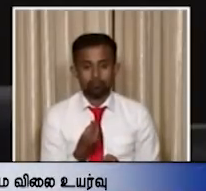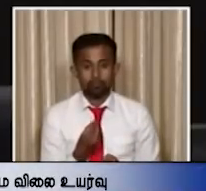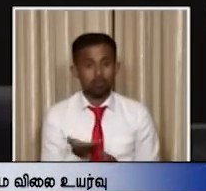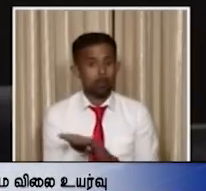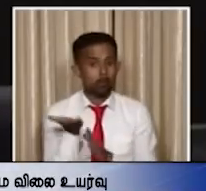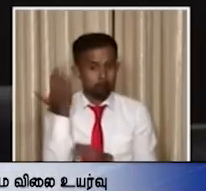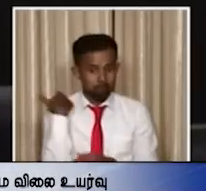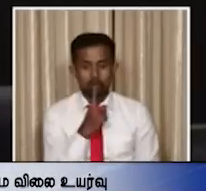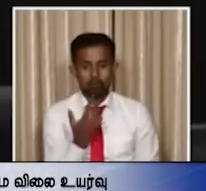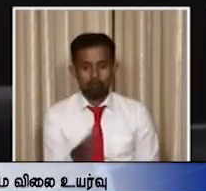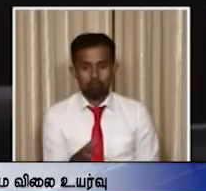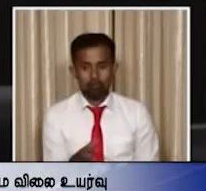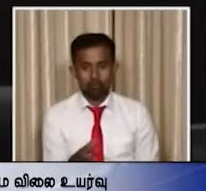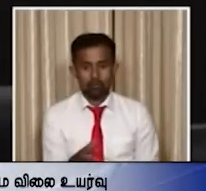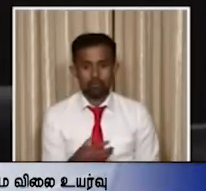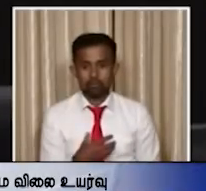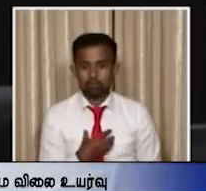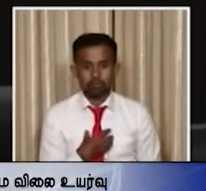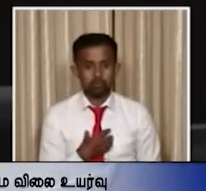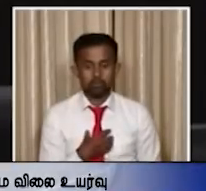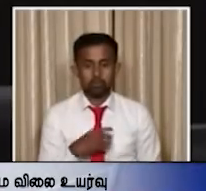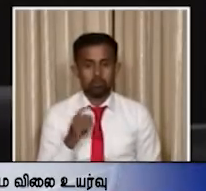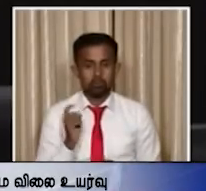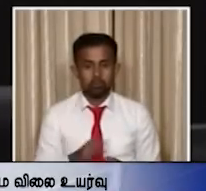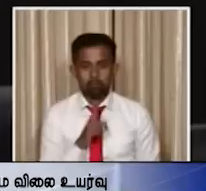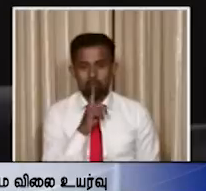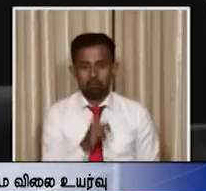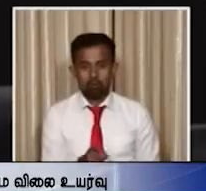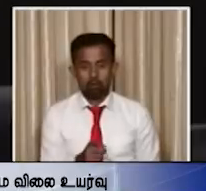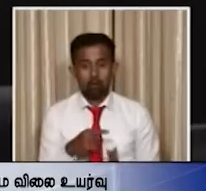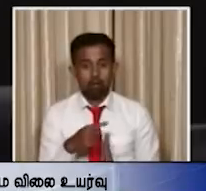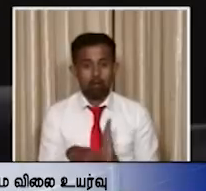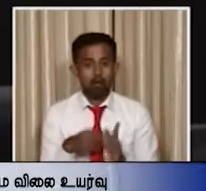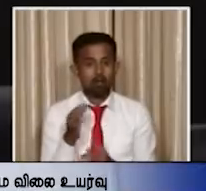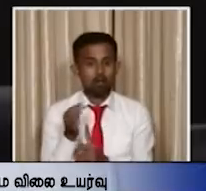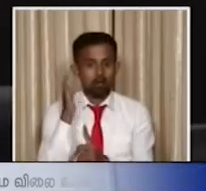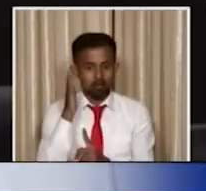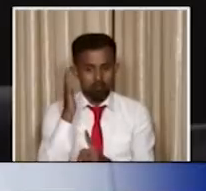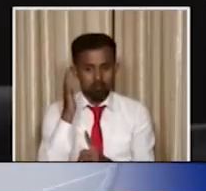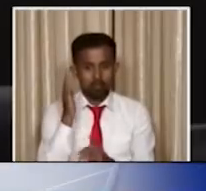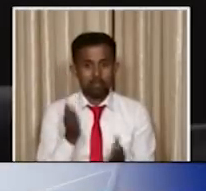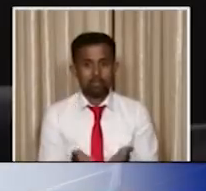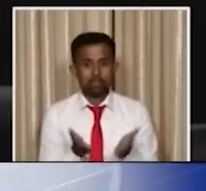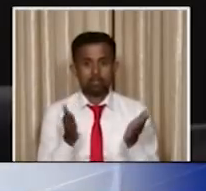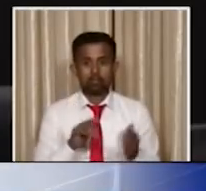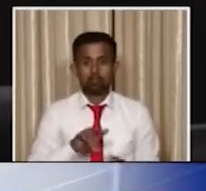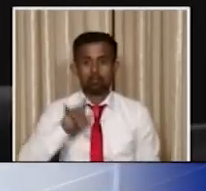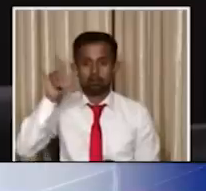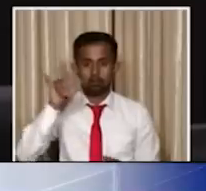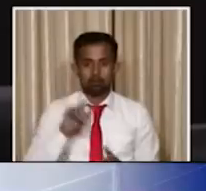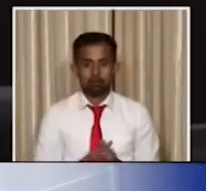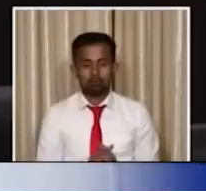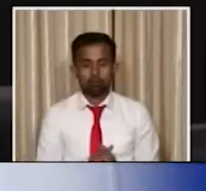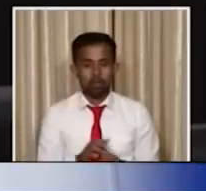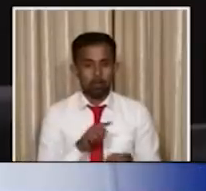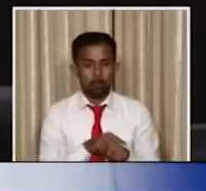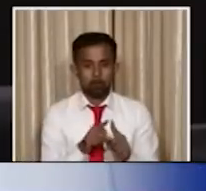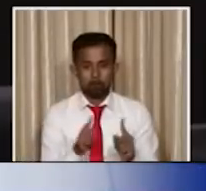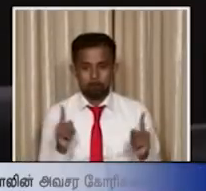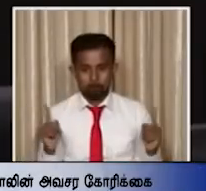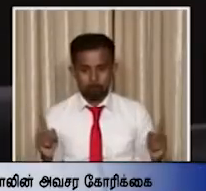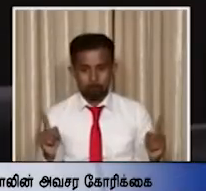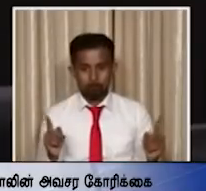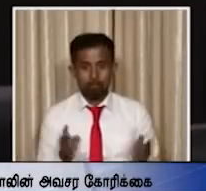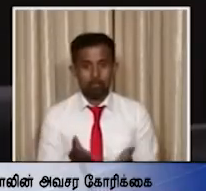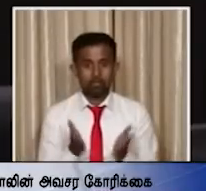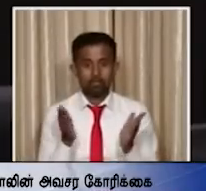கூறியிருந்தார். மிகவும் வேதனைக்குரிய ஒரு விடயம். இன்று நாட்டினுடைய ஜனாதிபதி இந்தியாவுக்கு செல்கின்றார். இந்த இடத்திலே நான் இந்திய அரசிடம் இந்த